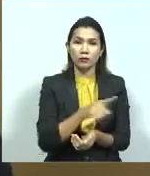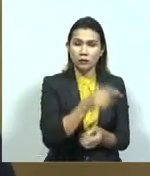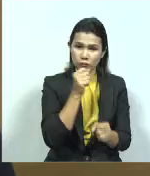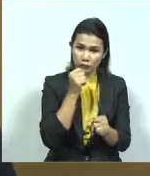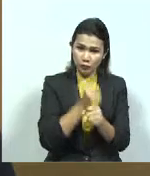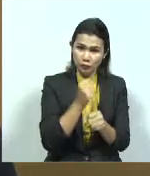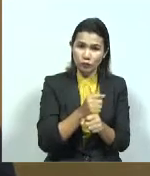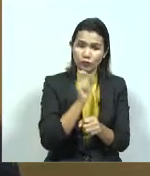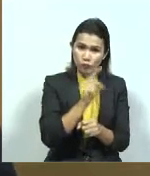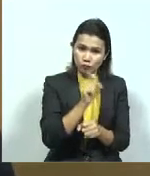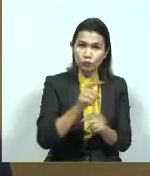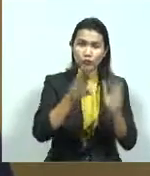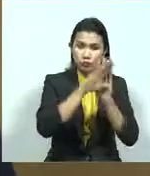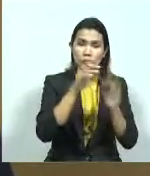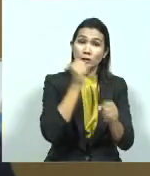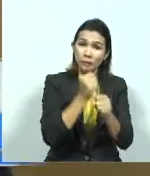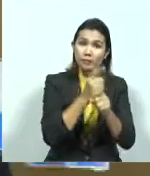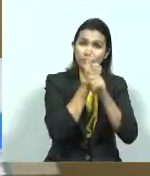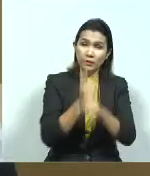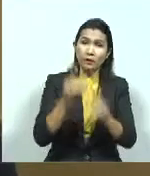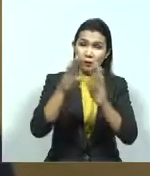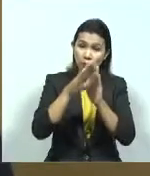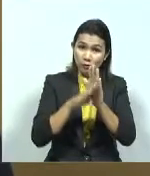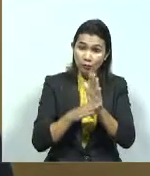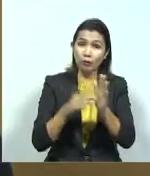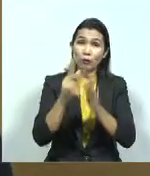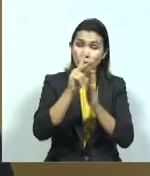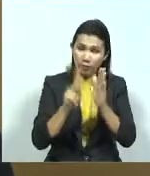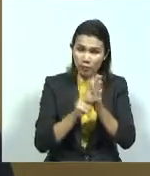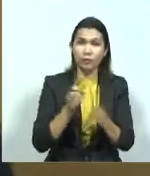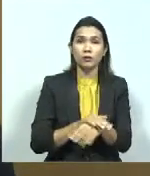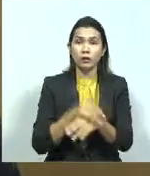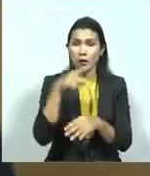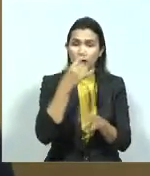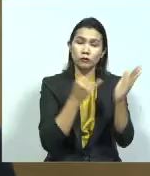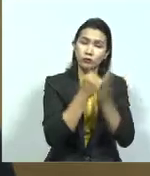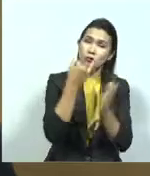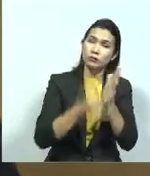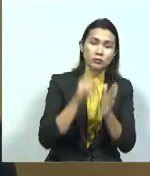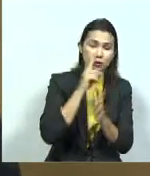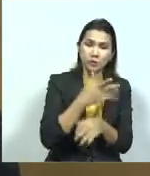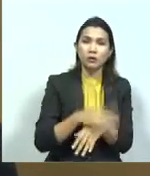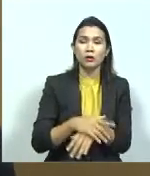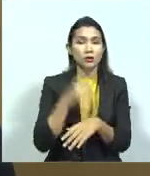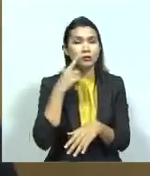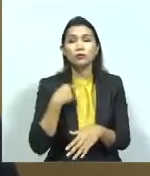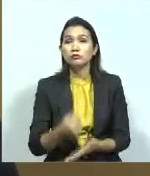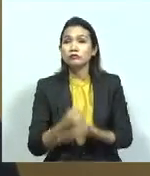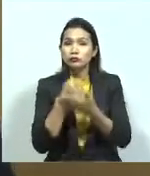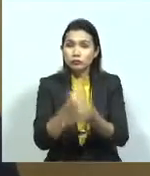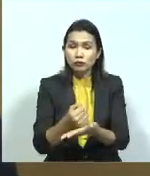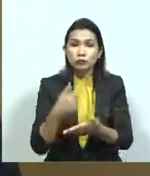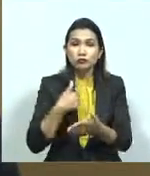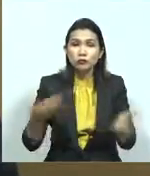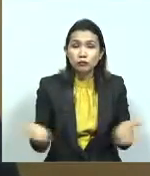ามขั้นตอนของกฎหมายใครผิดใครถูกก็ว่ากันไปตามกฎหมายไม่เคยช่วยเหลือหรือว่าสนับสนุ